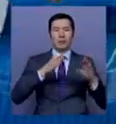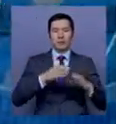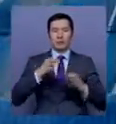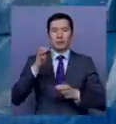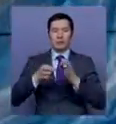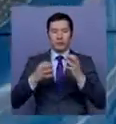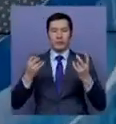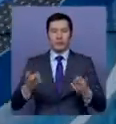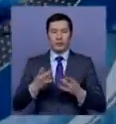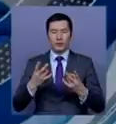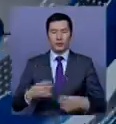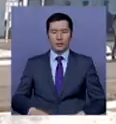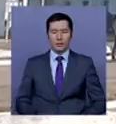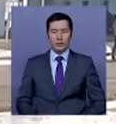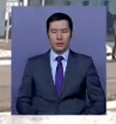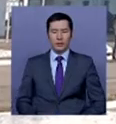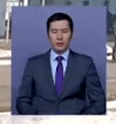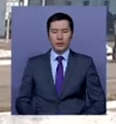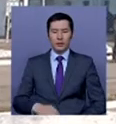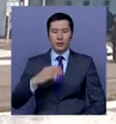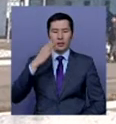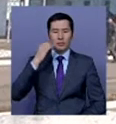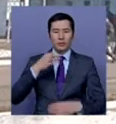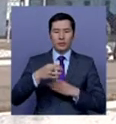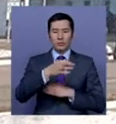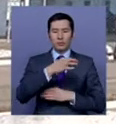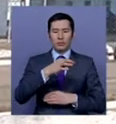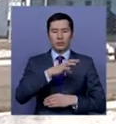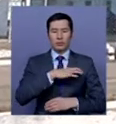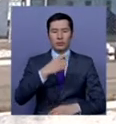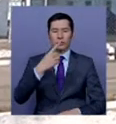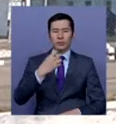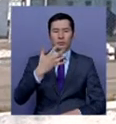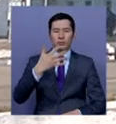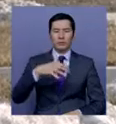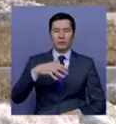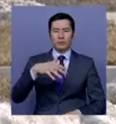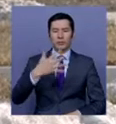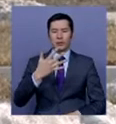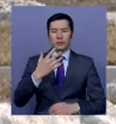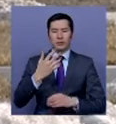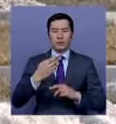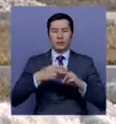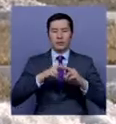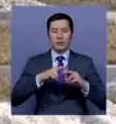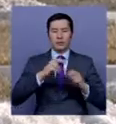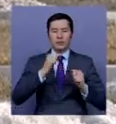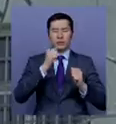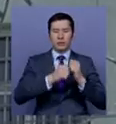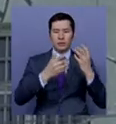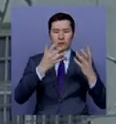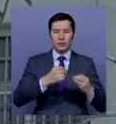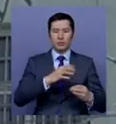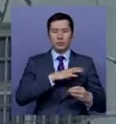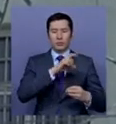Омаржан баяндайды. Алматы облысына қарасты Ла 155-12 мекемесінде қаншама айымен күнін күзімен көктемін